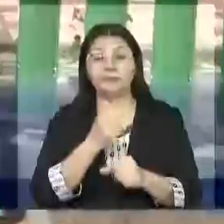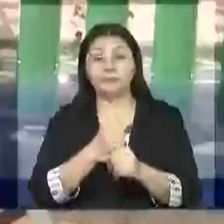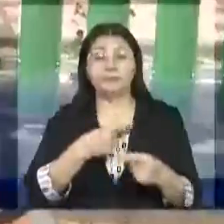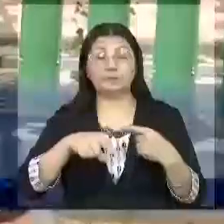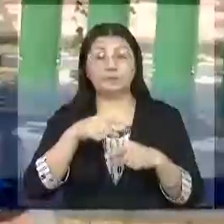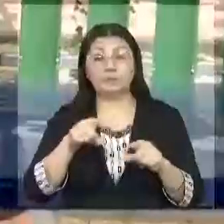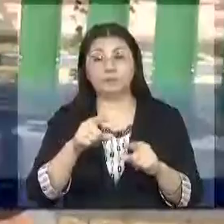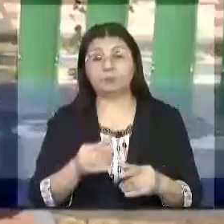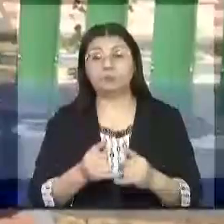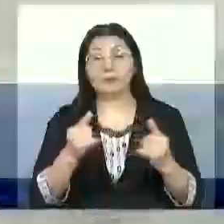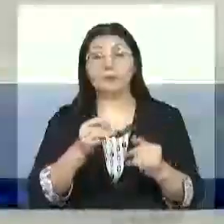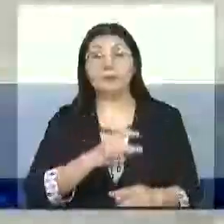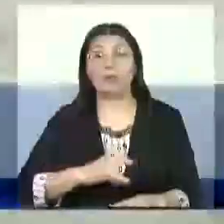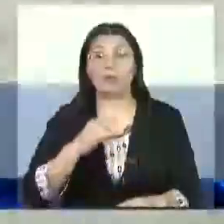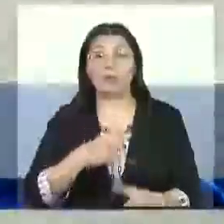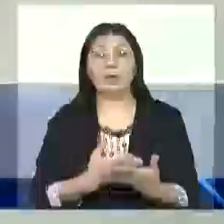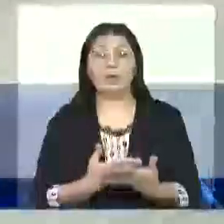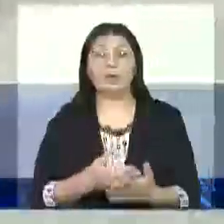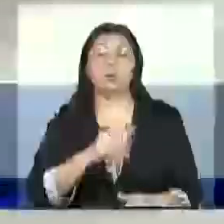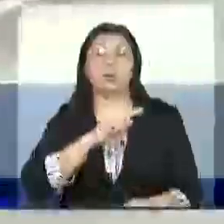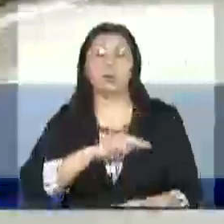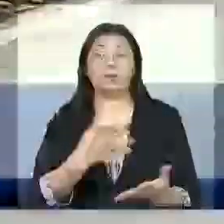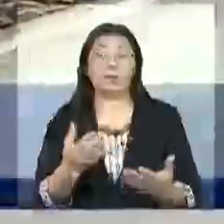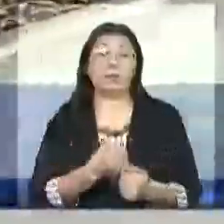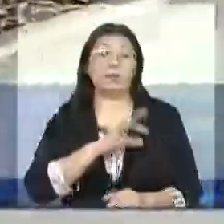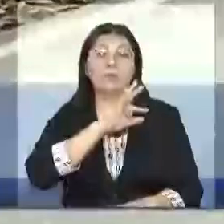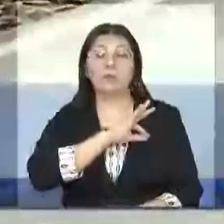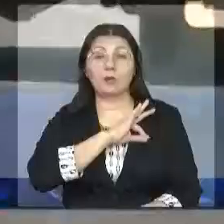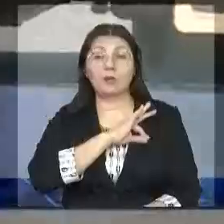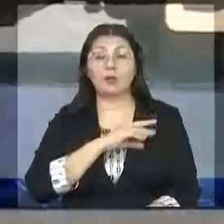для нашего региона. За свои заслуги предприниматель получил орден